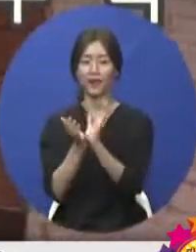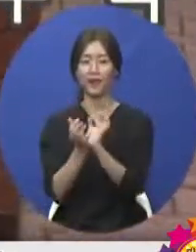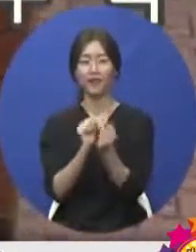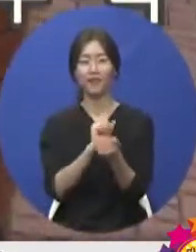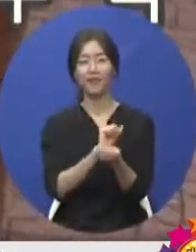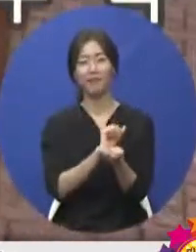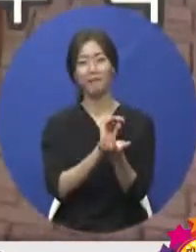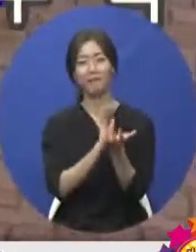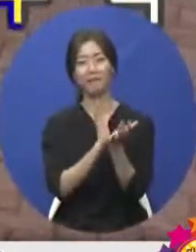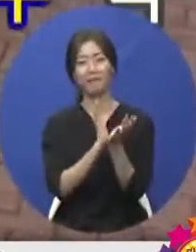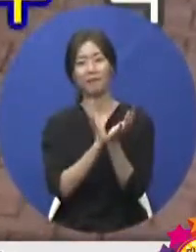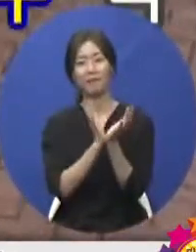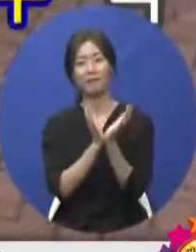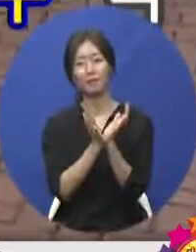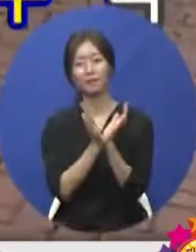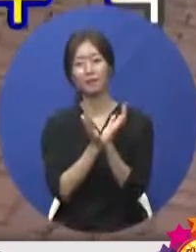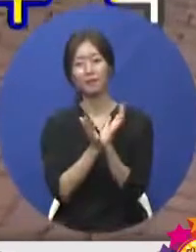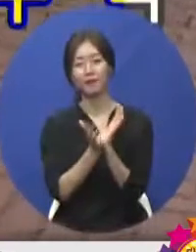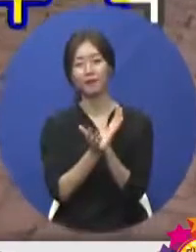꽃이